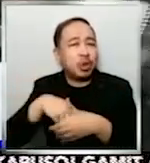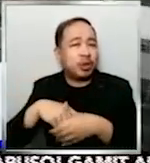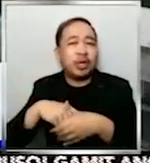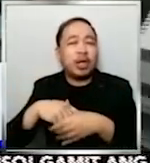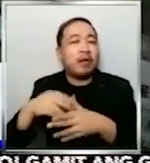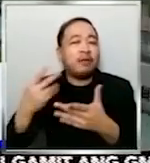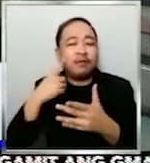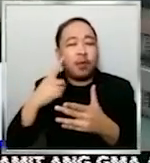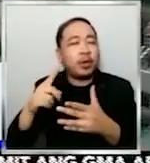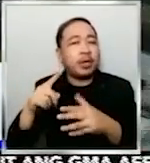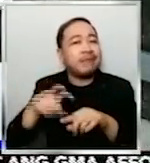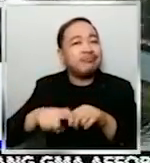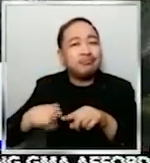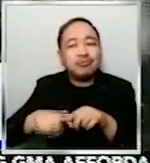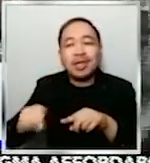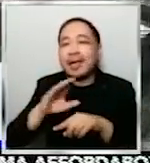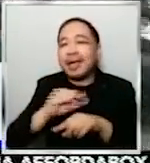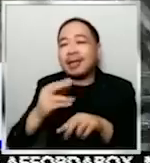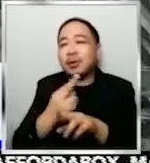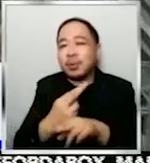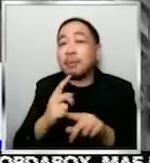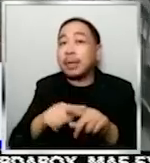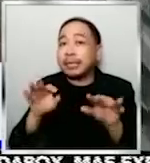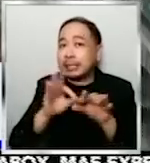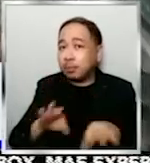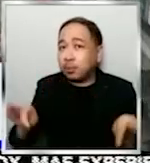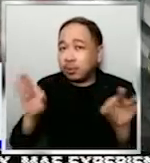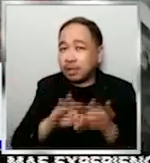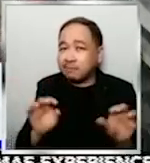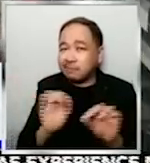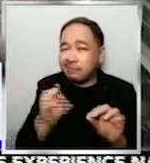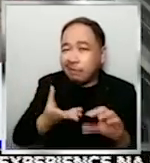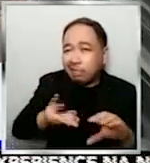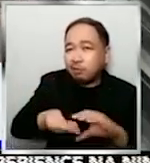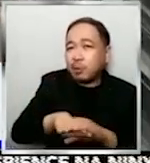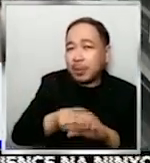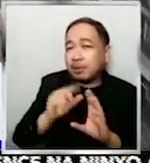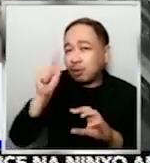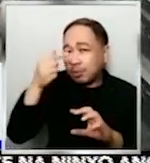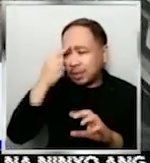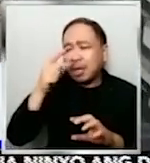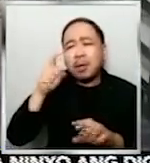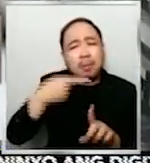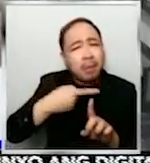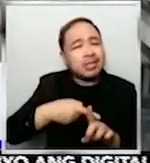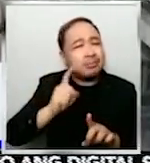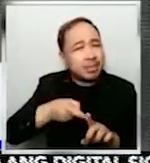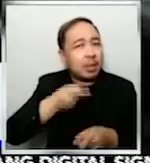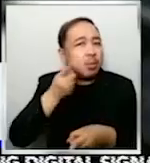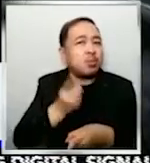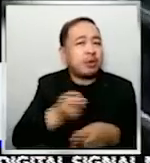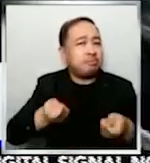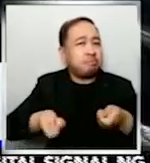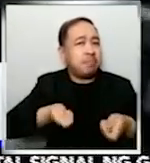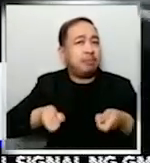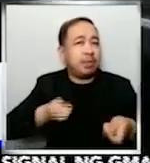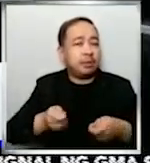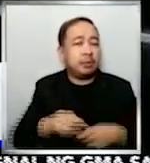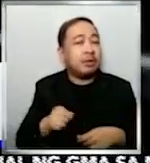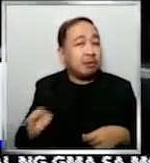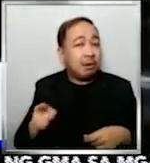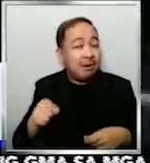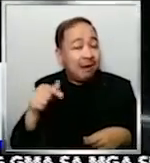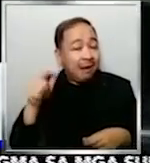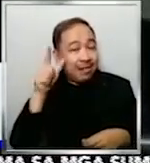daw, walang magnanakaw sa gobyerno at may tamang pamumuno. Binatikos naman ni Atienza si dating Senador